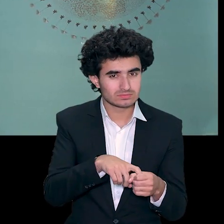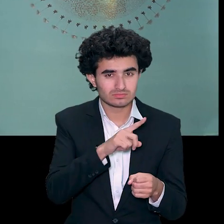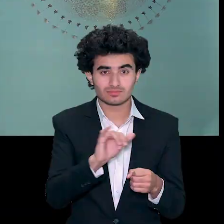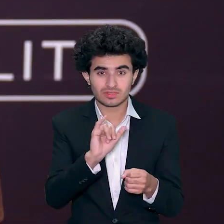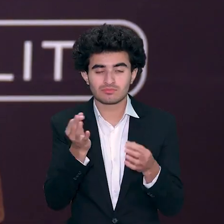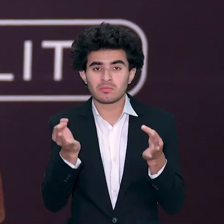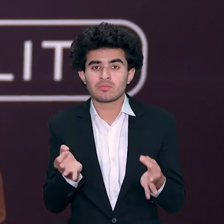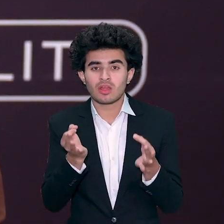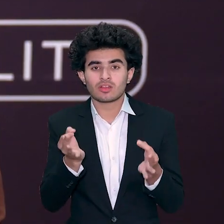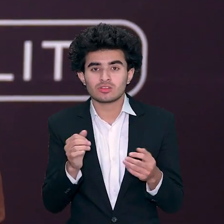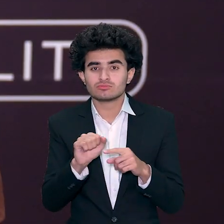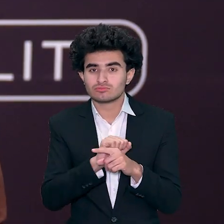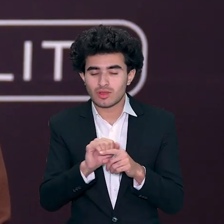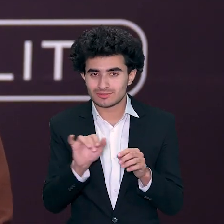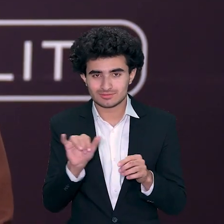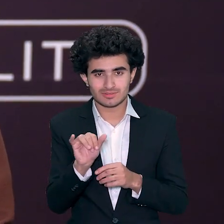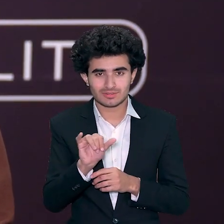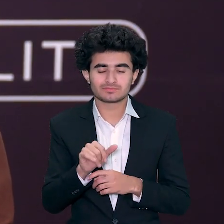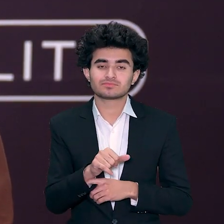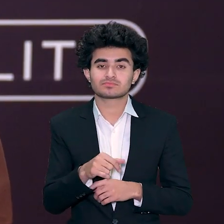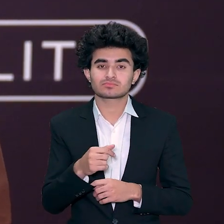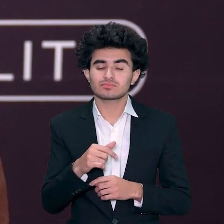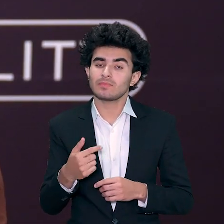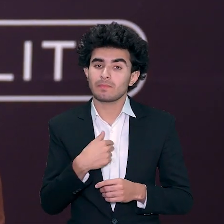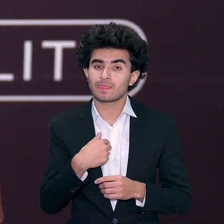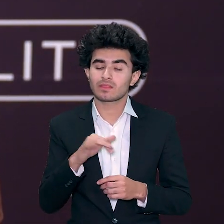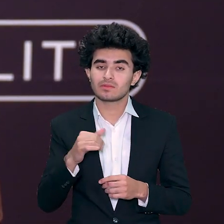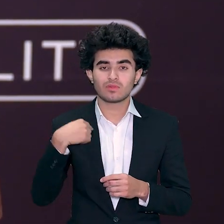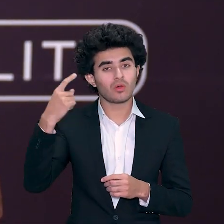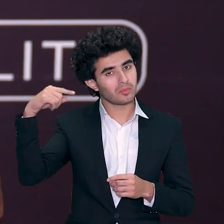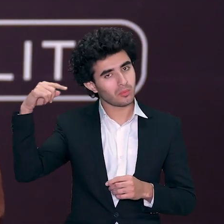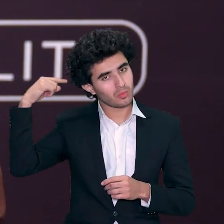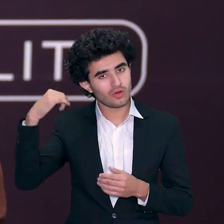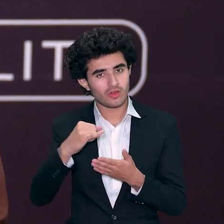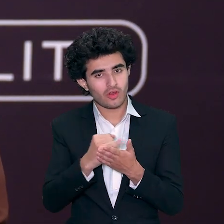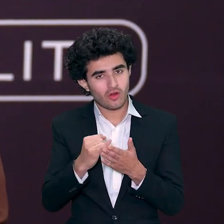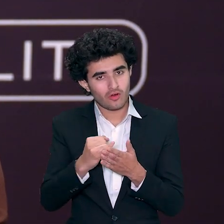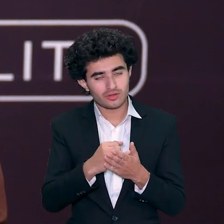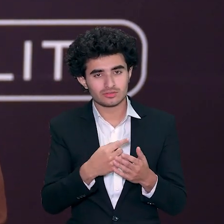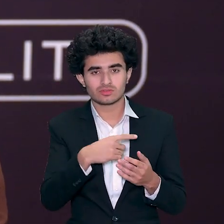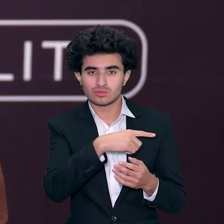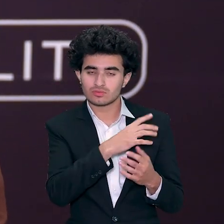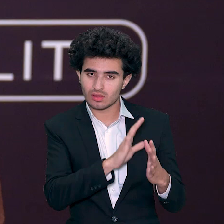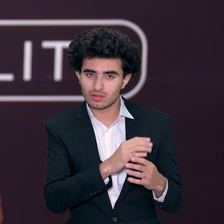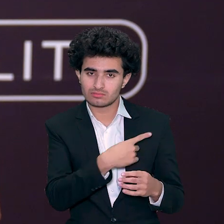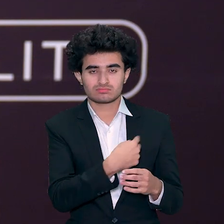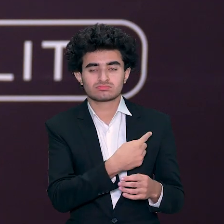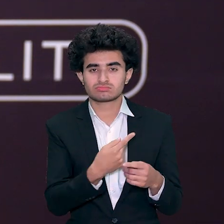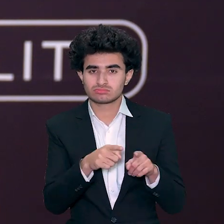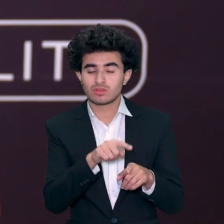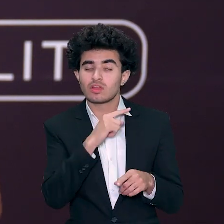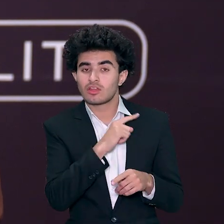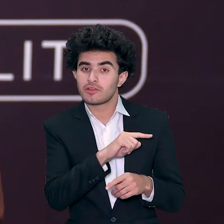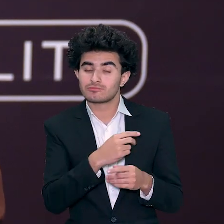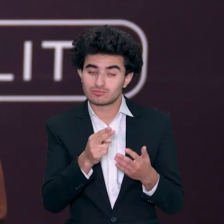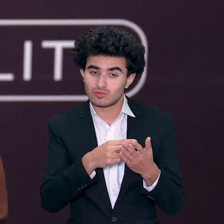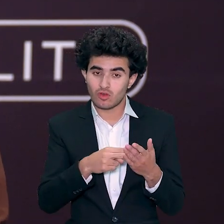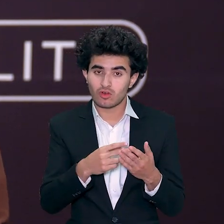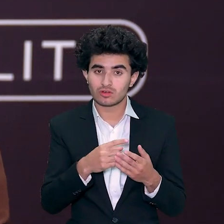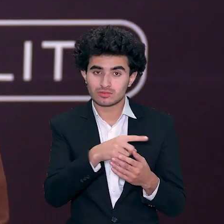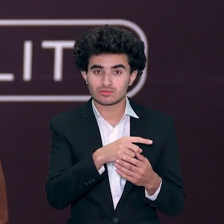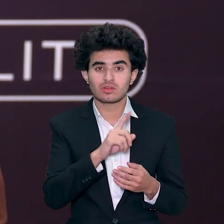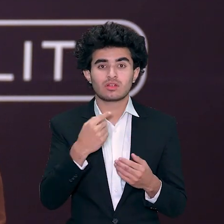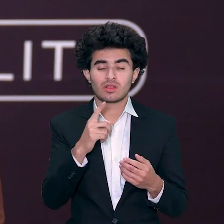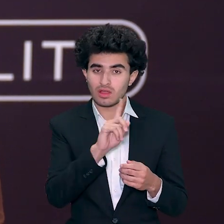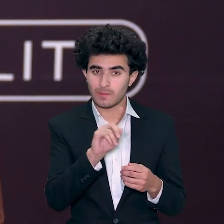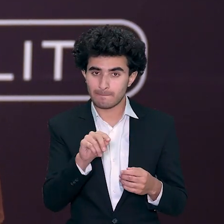آلریڈی آ میڈیٹیٹیو پریکٹس. تو کیا ہوتا تھا، جو ہمارے پرانے آرٹسٹ تھے، جو منییچر آرٹسٹ، وہ کیا کرتے تھے